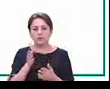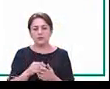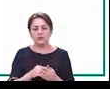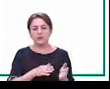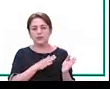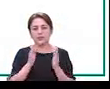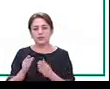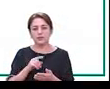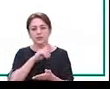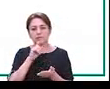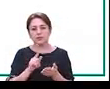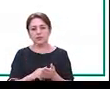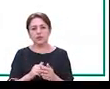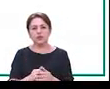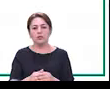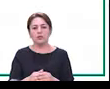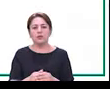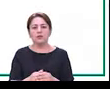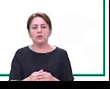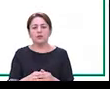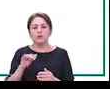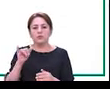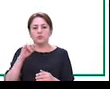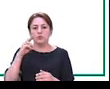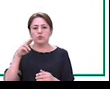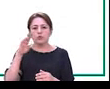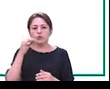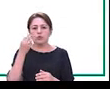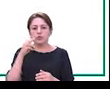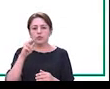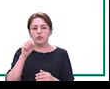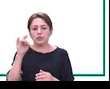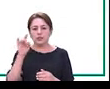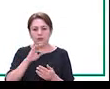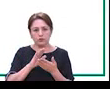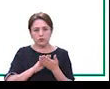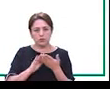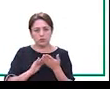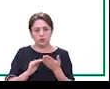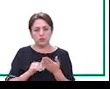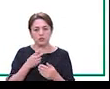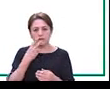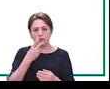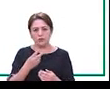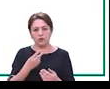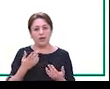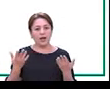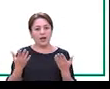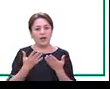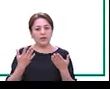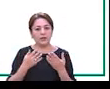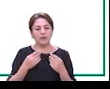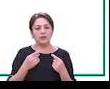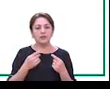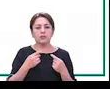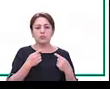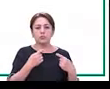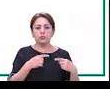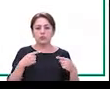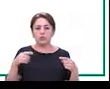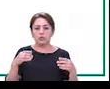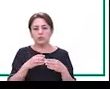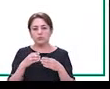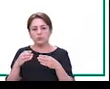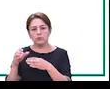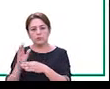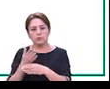savolga o'tamiz. Demak, undoshlarimiz hosil bo'lish o'rniga ko'ra qanday turlarga